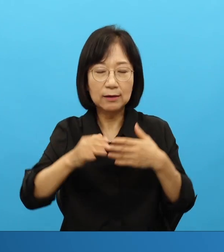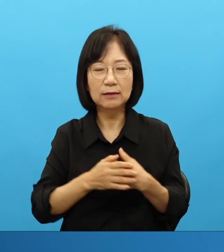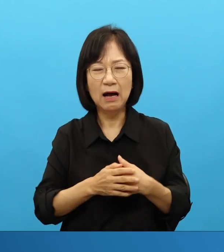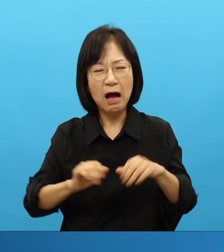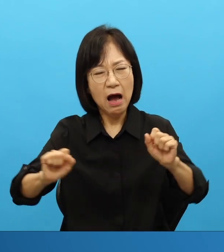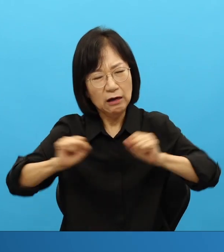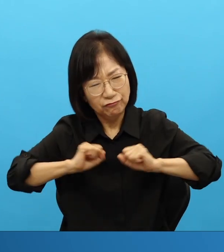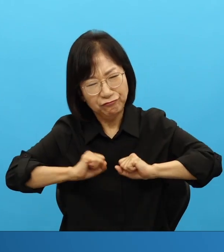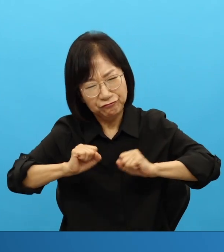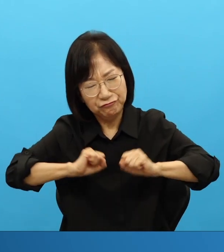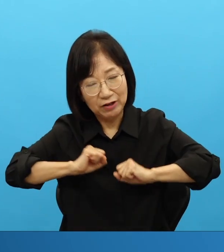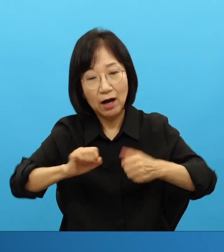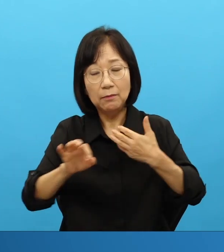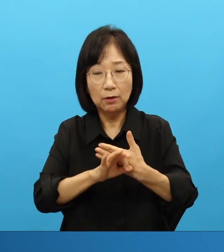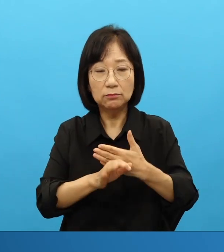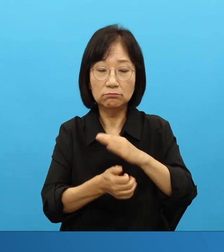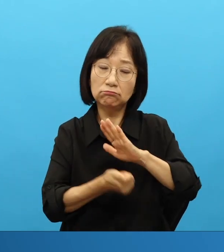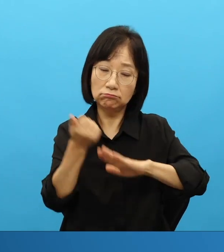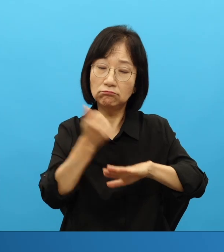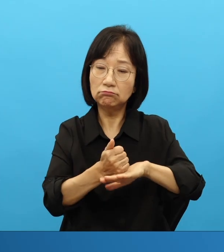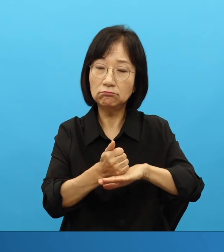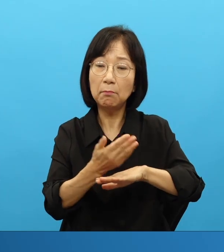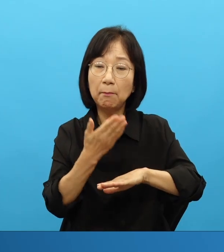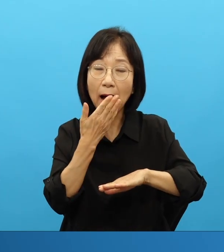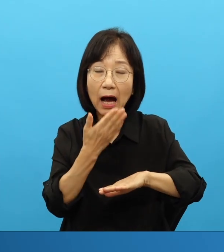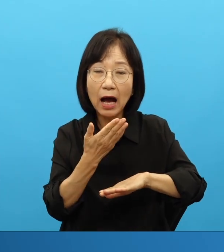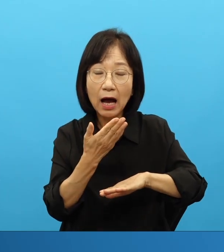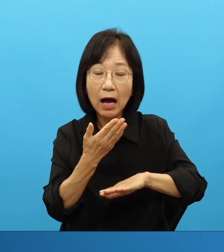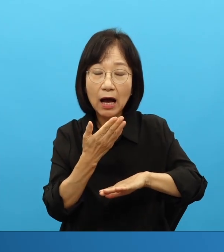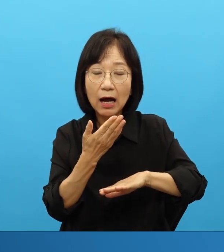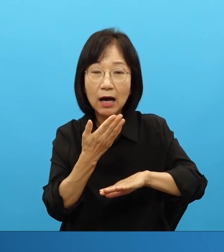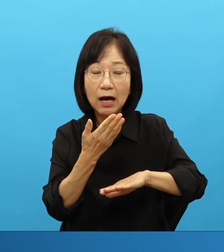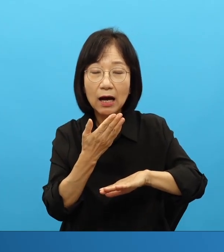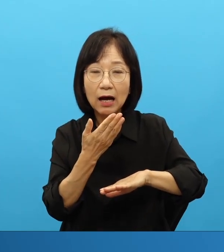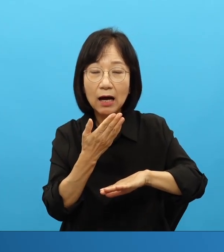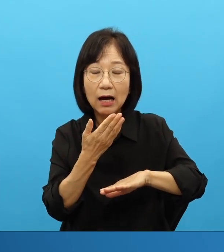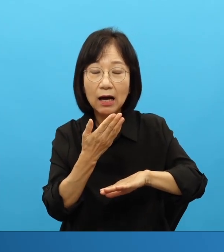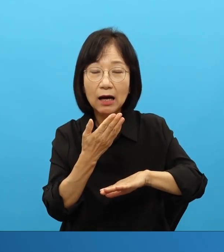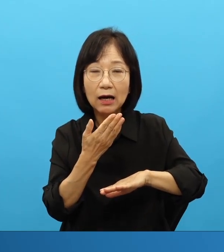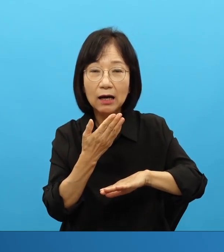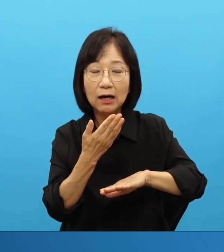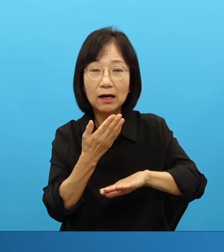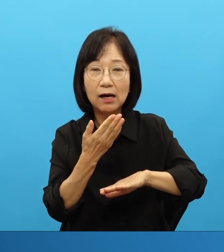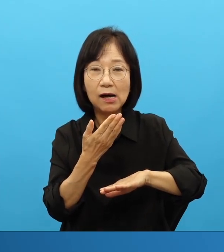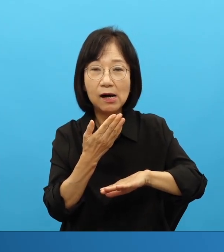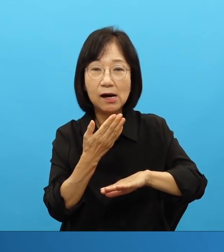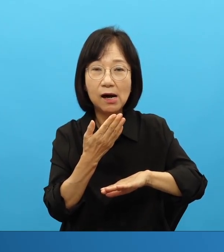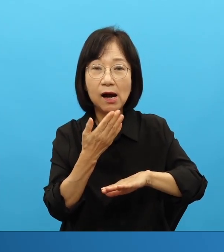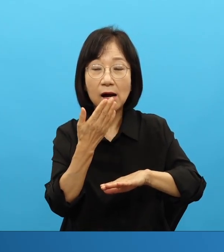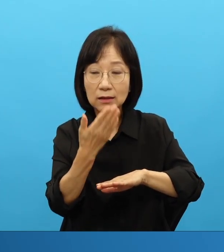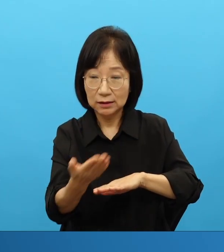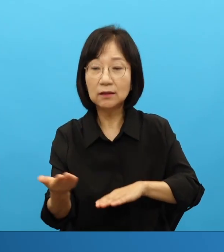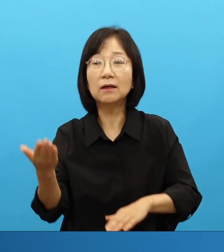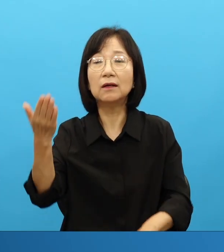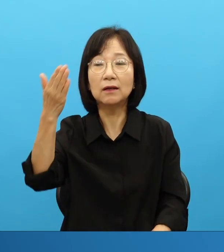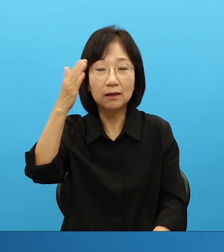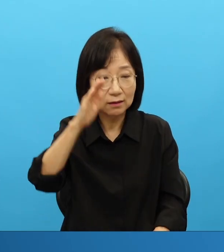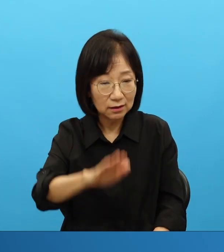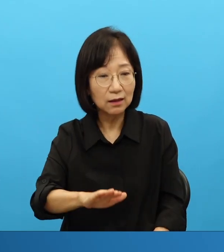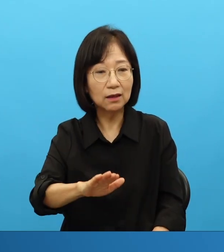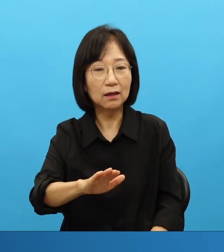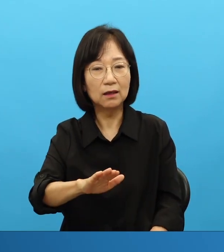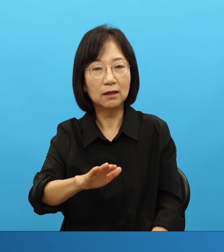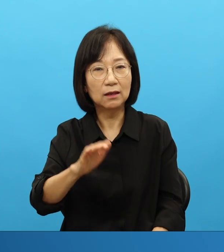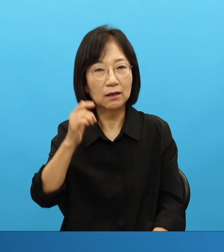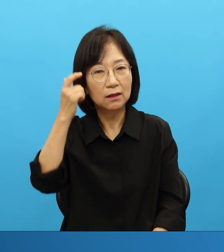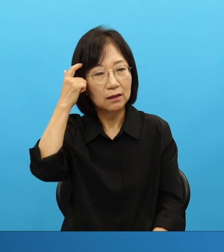you force your studies, yes, as much as you attempted and use your own effort, the results will bear. 그러나 여러분